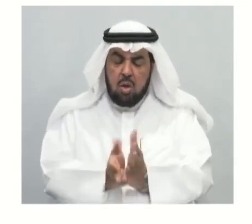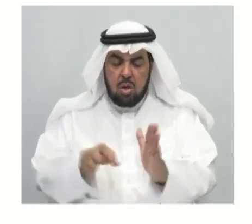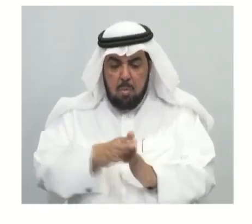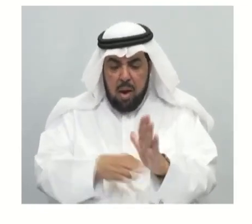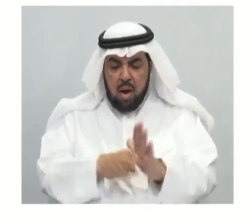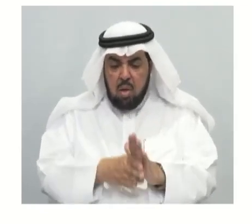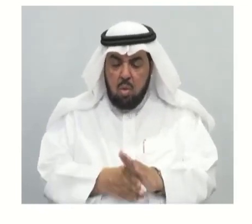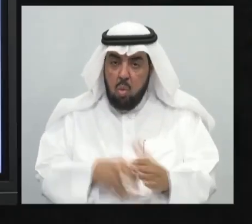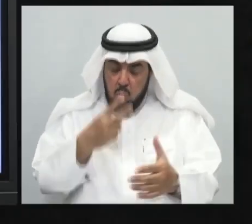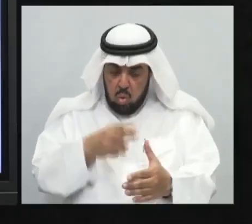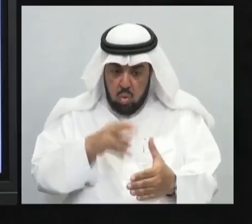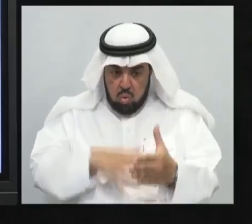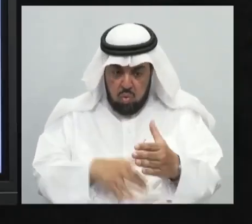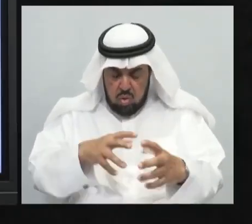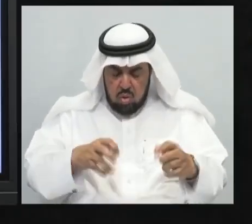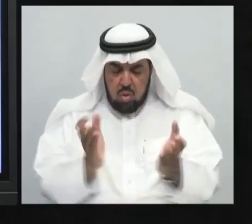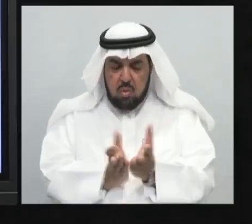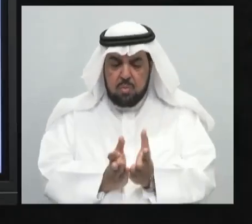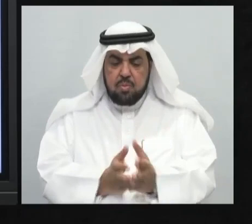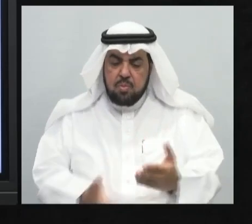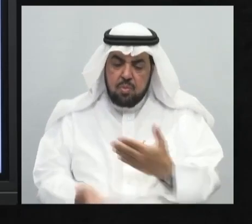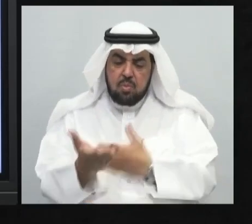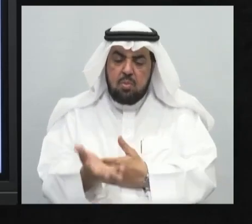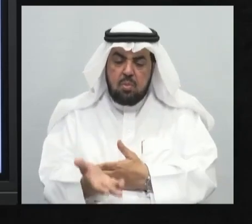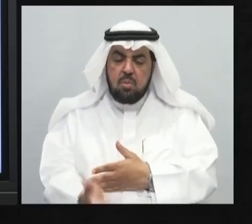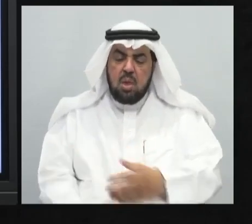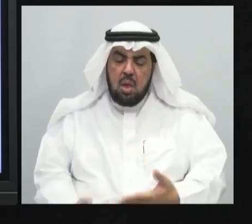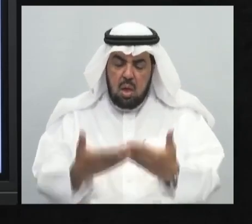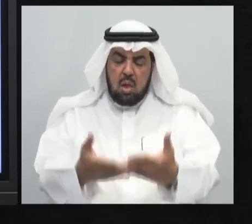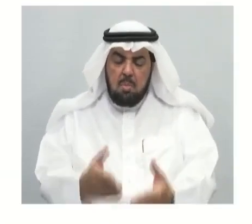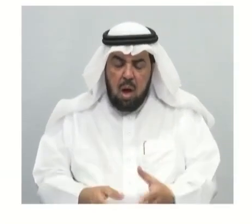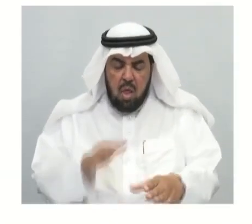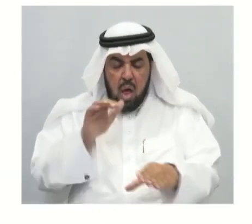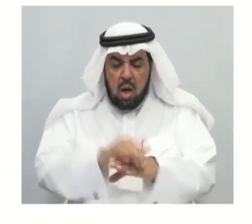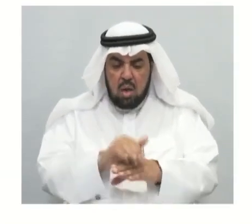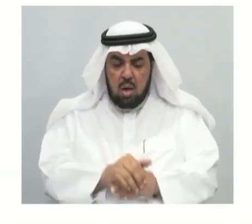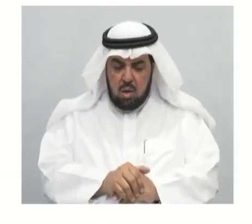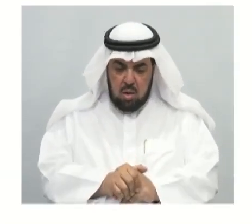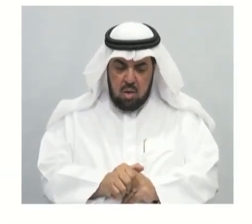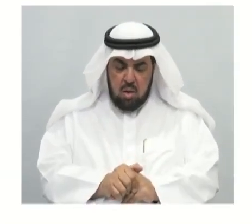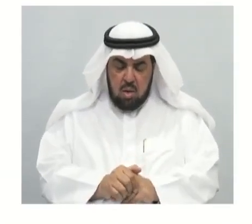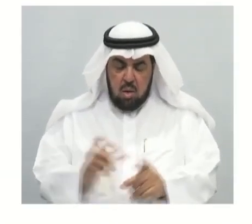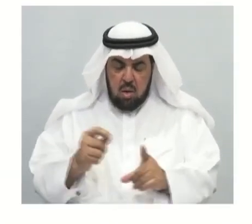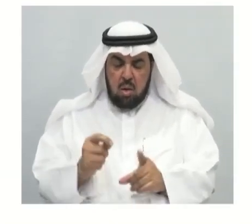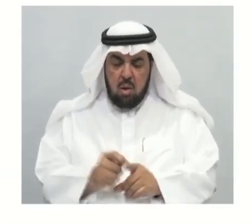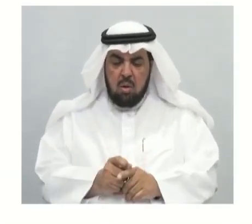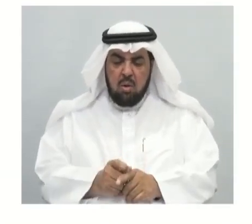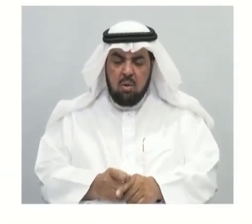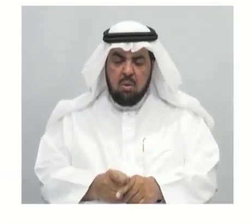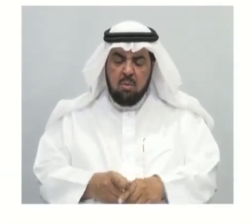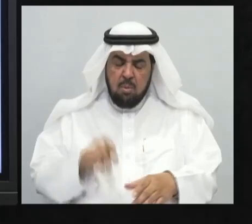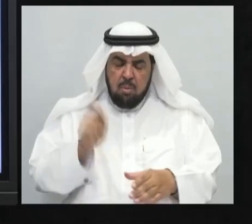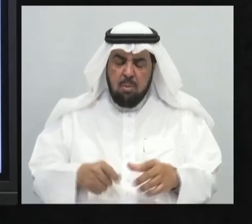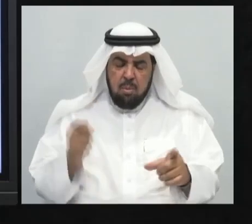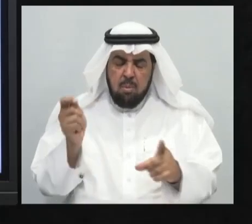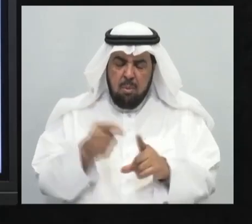الموجوده والحقائق الموجوده في الشركه تقوم بتقديم بعض الاقتراحات اذا هدف التقارير البحثيه تحقيق